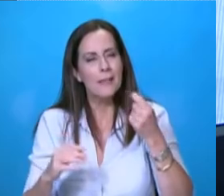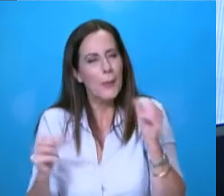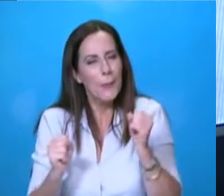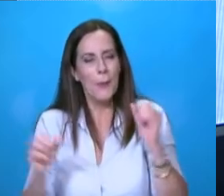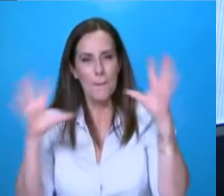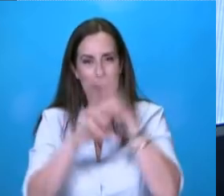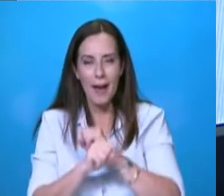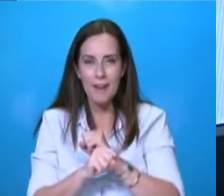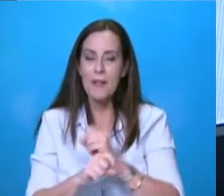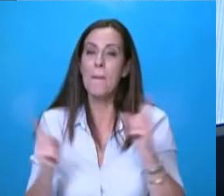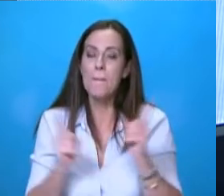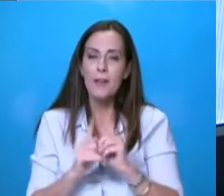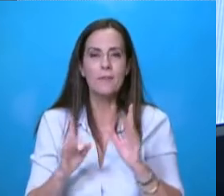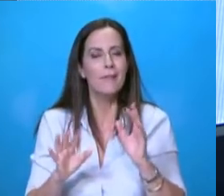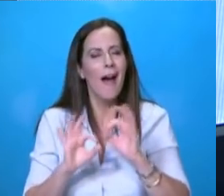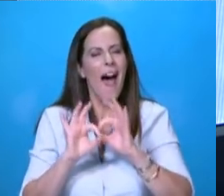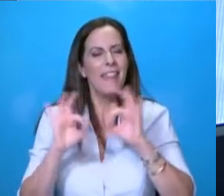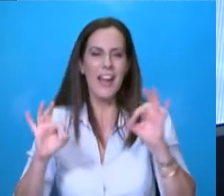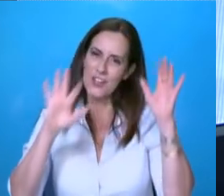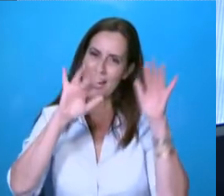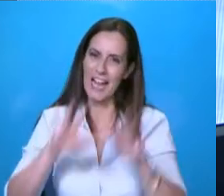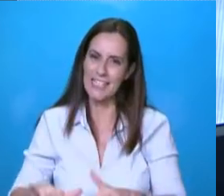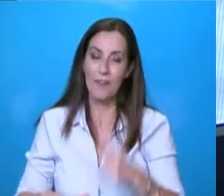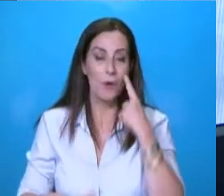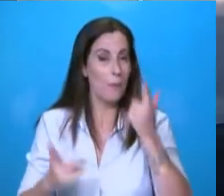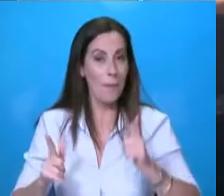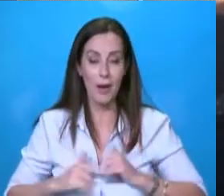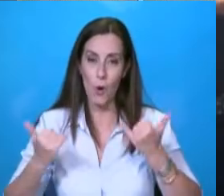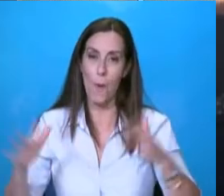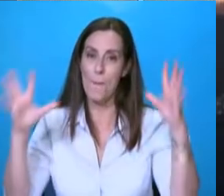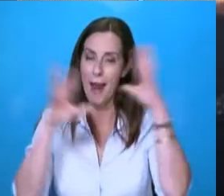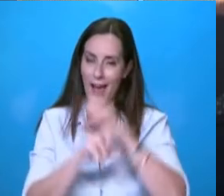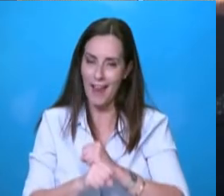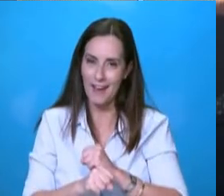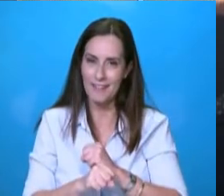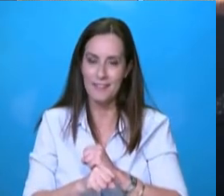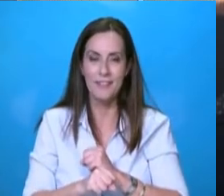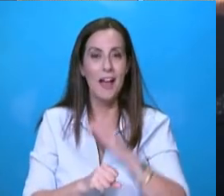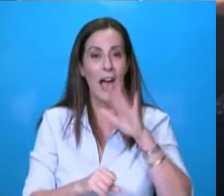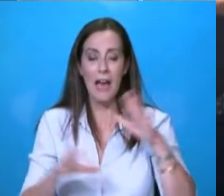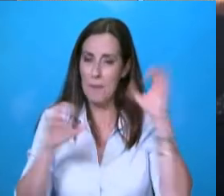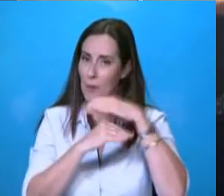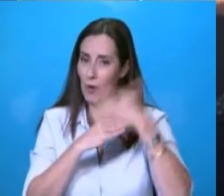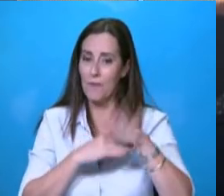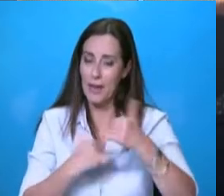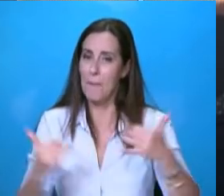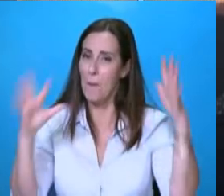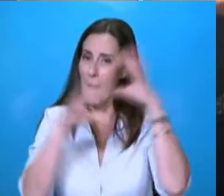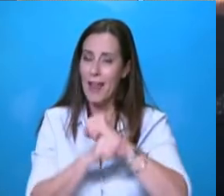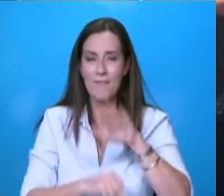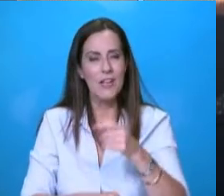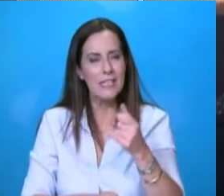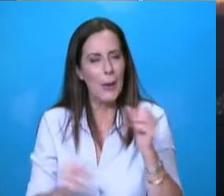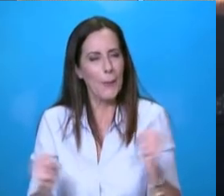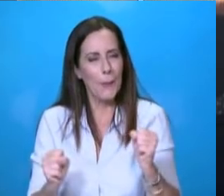בערב. בקיצור, ניחוחות ראשונים של סתיו. בואו נראה מה צפוי לנו הלילה הזה. אמרנו, גם בלילות האחרונים וגם הלילה הזה, אפילו קצת